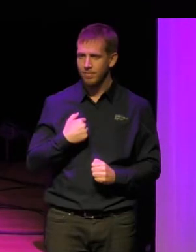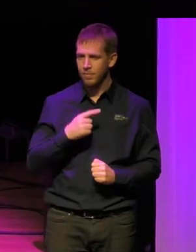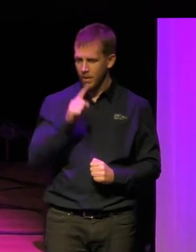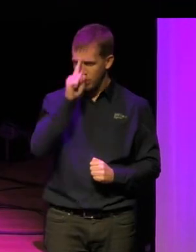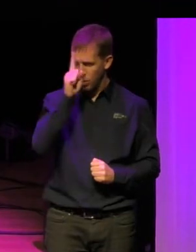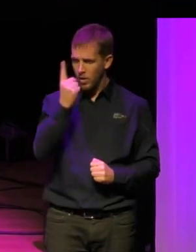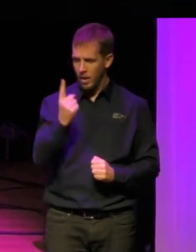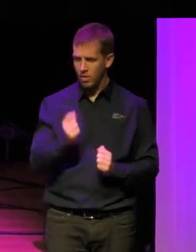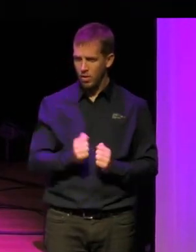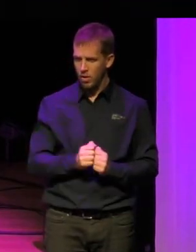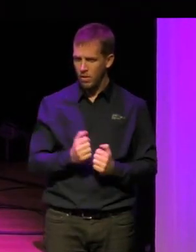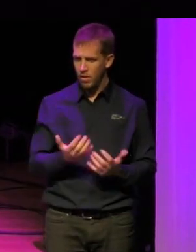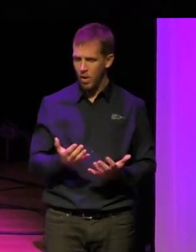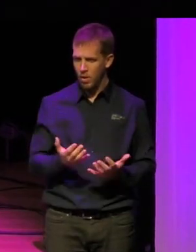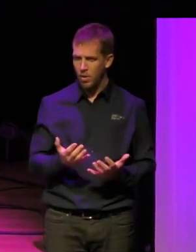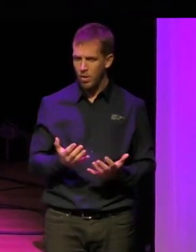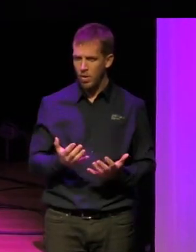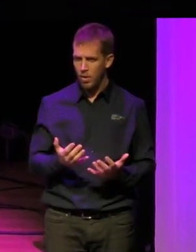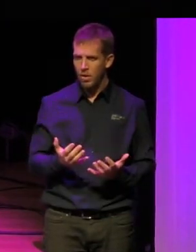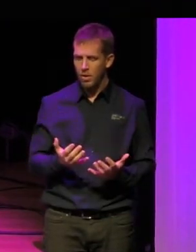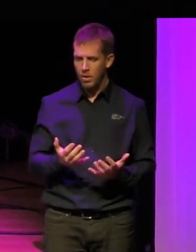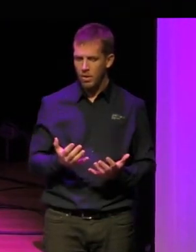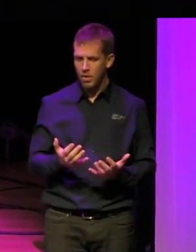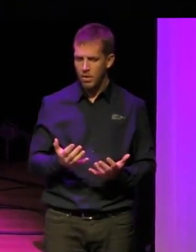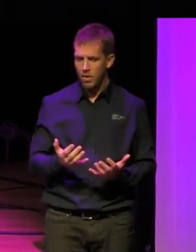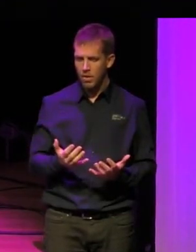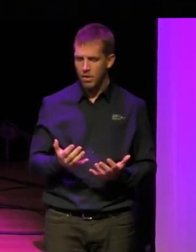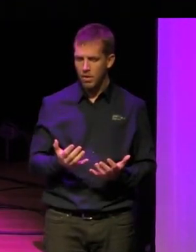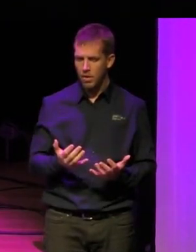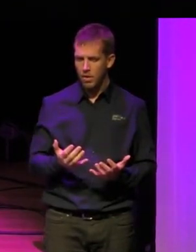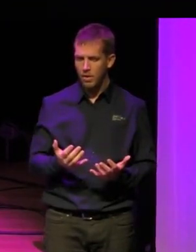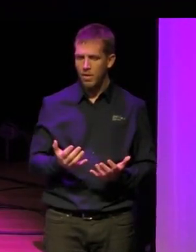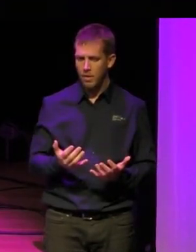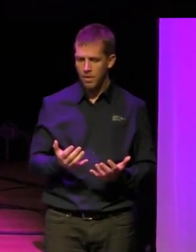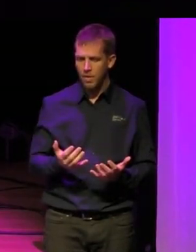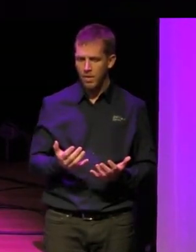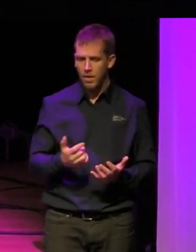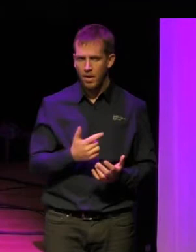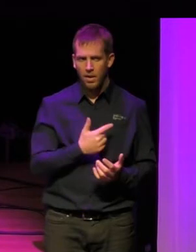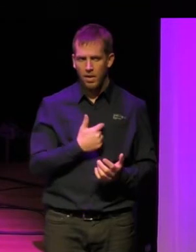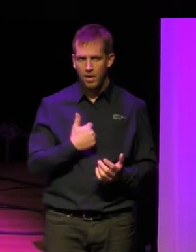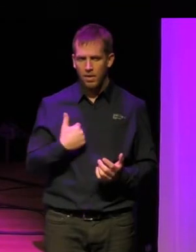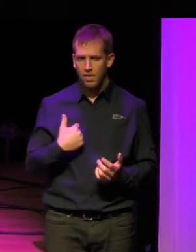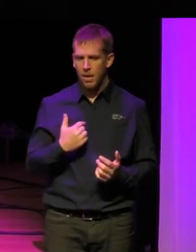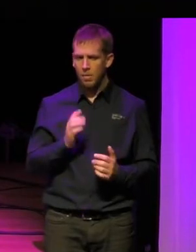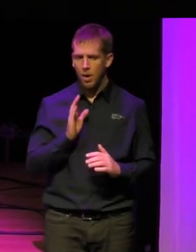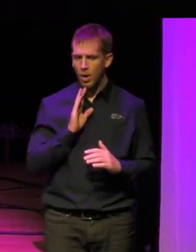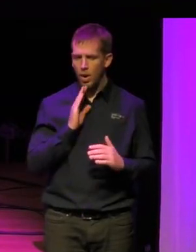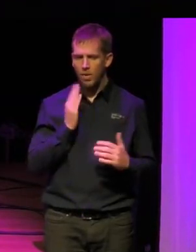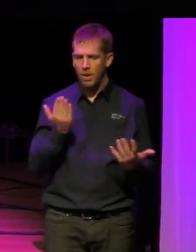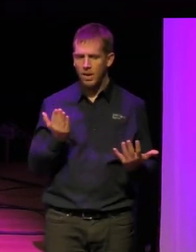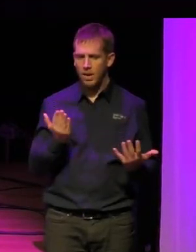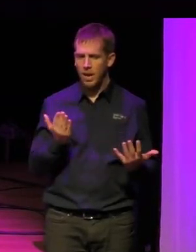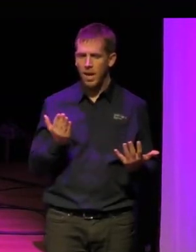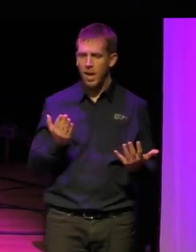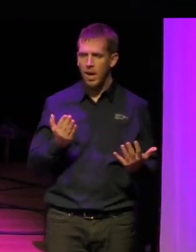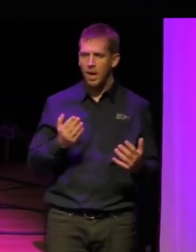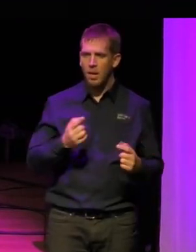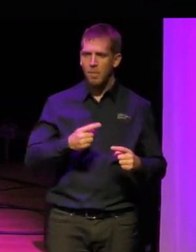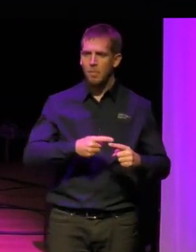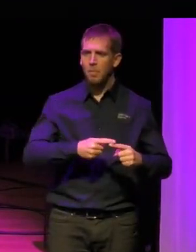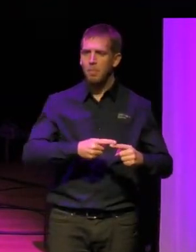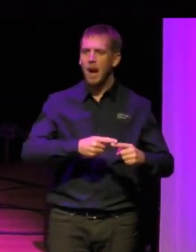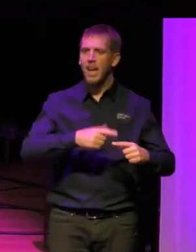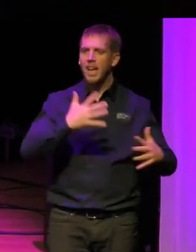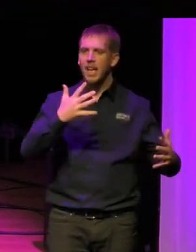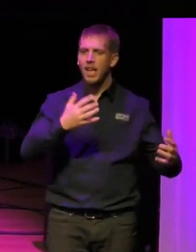det är att vi behöver inte någon mage för att ska bättre, göra bättre världen, för att ska förändra